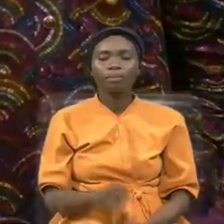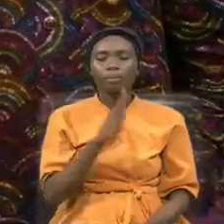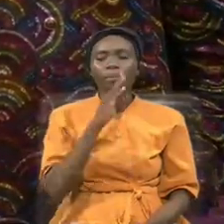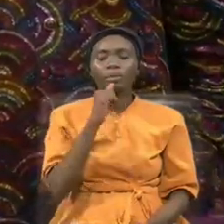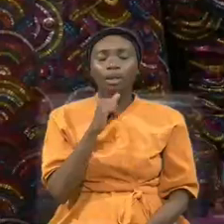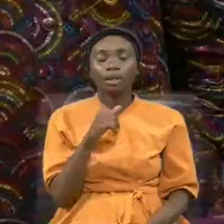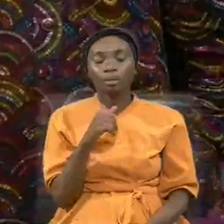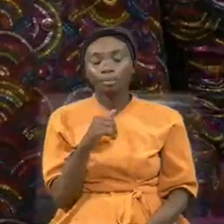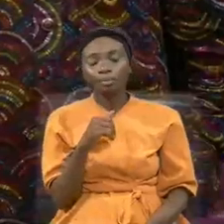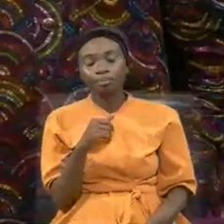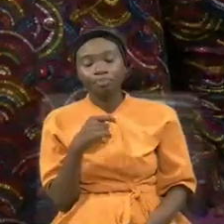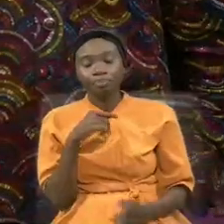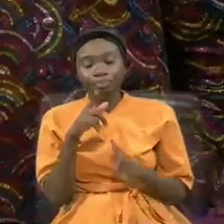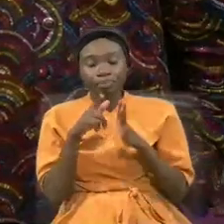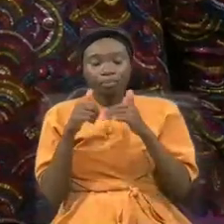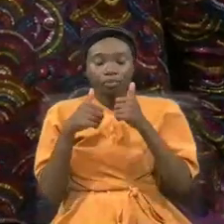Soyez un disciple